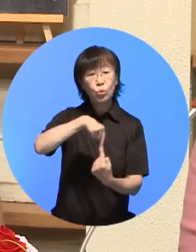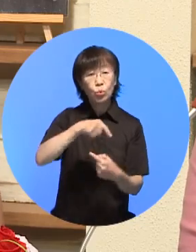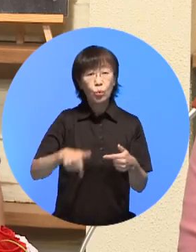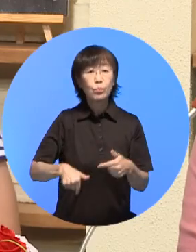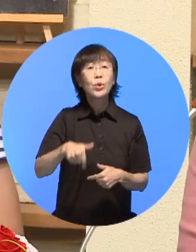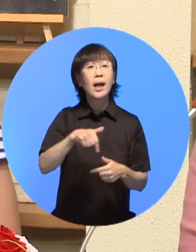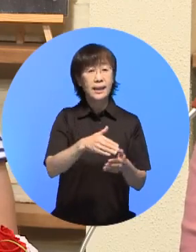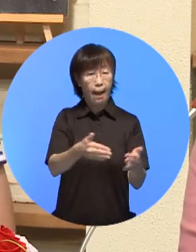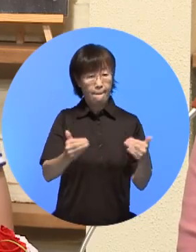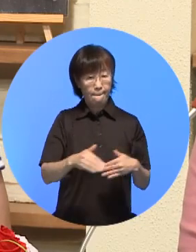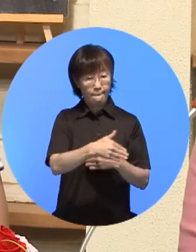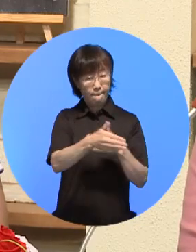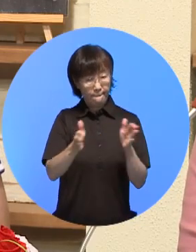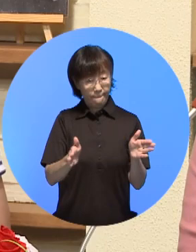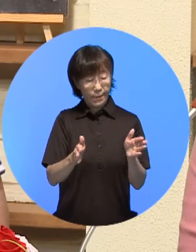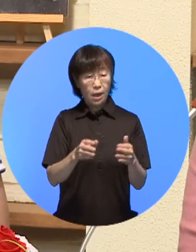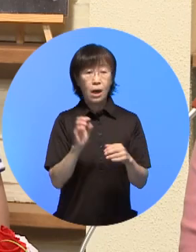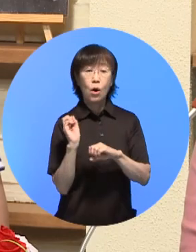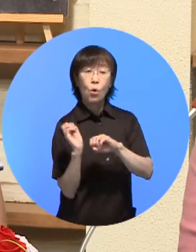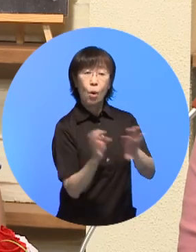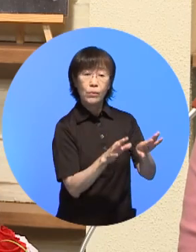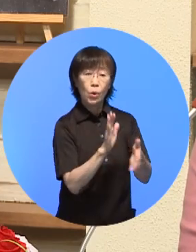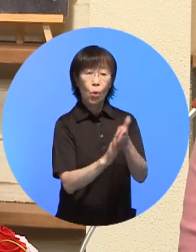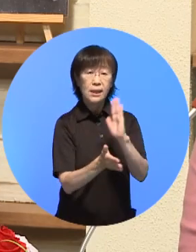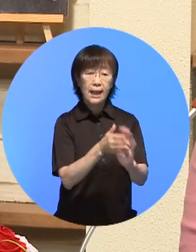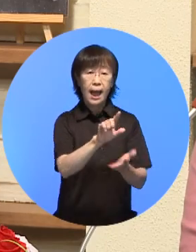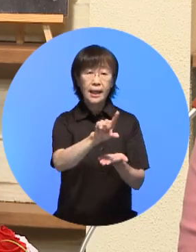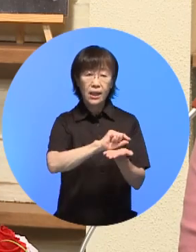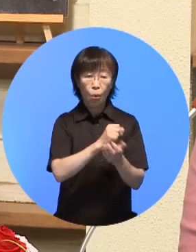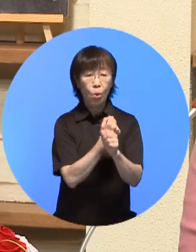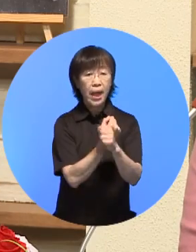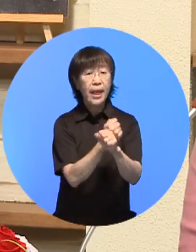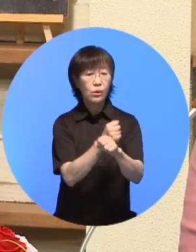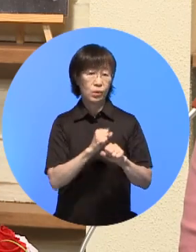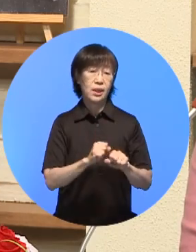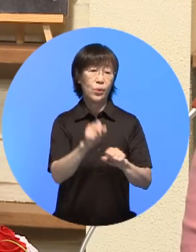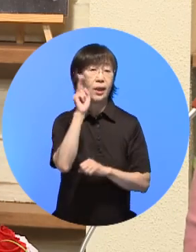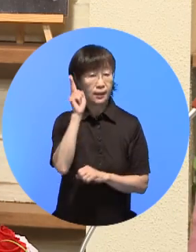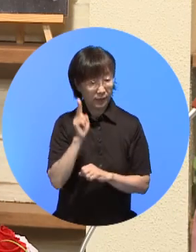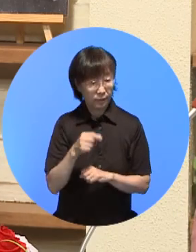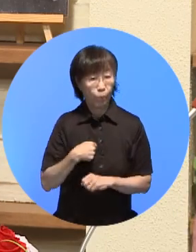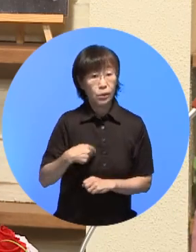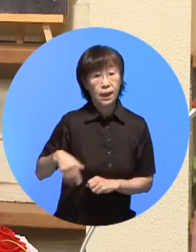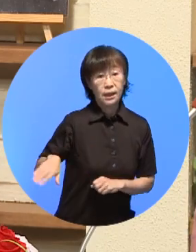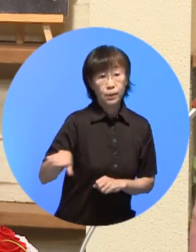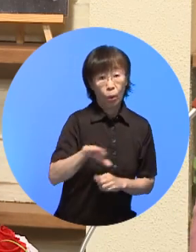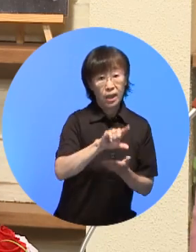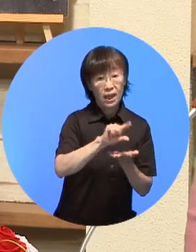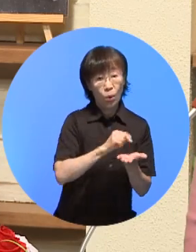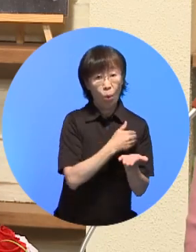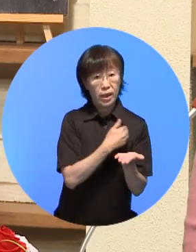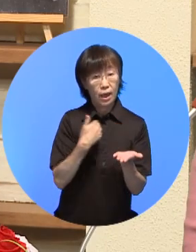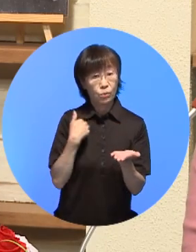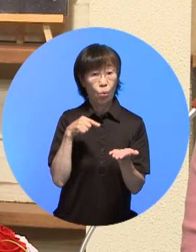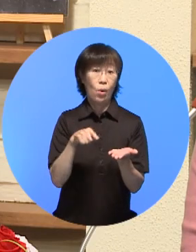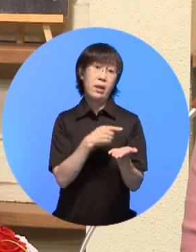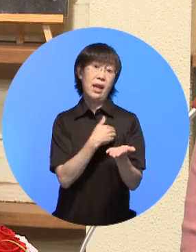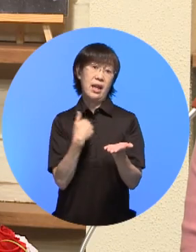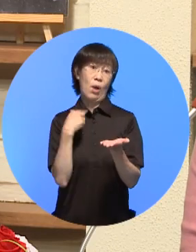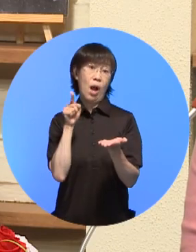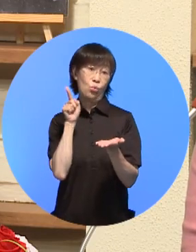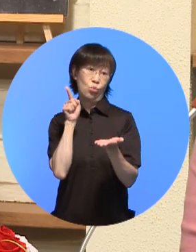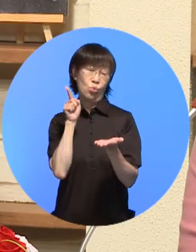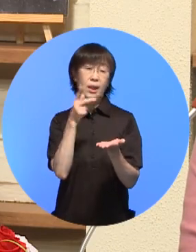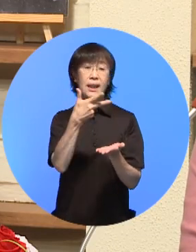クルクルプラザとしましてまゴミの再料研究などをしているってことで実は僕たちも流用できるところが結構ありましてね例えばあの市民